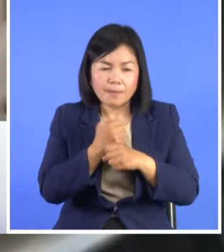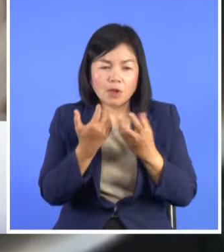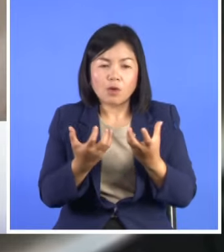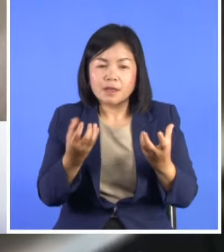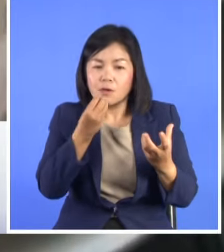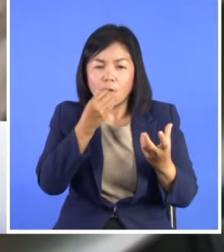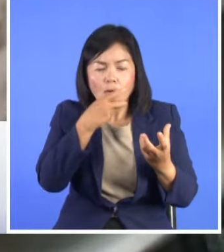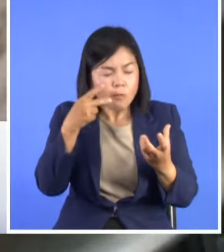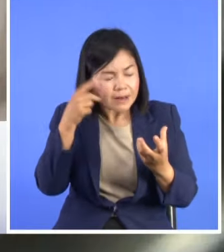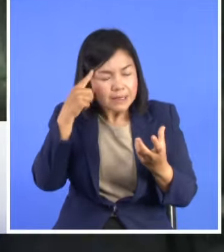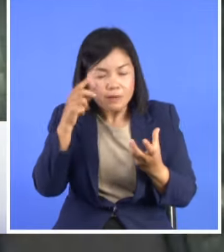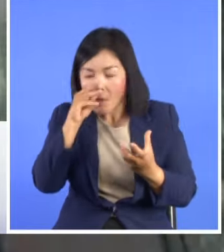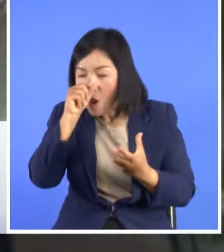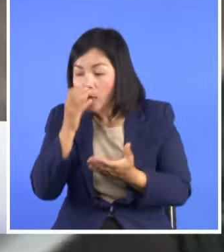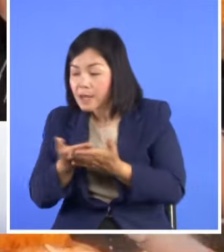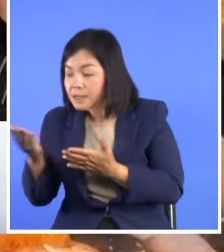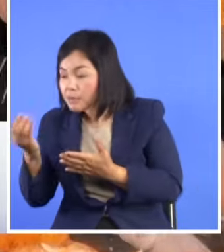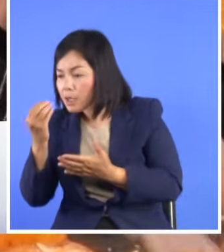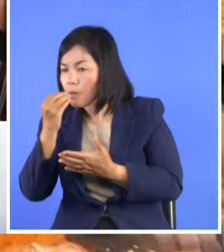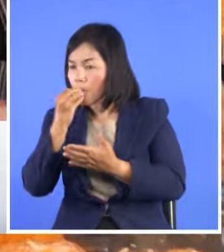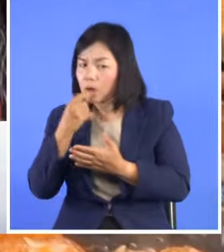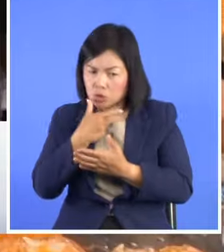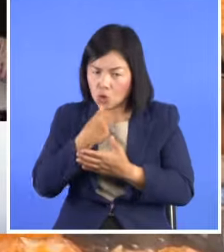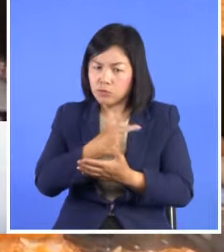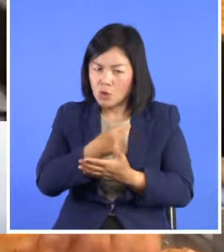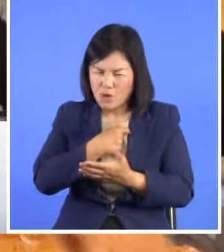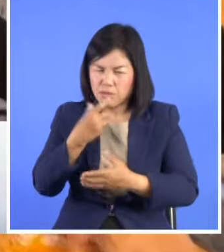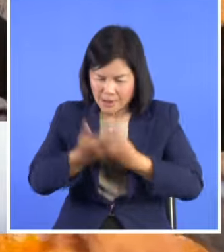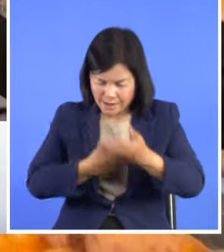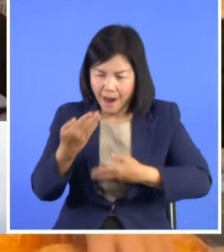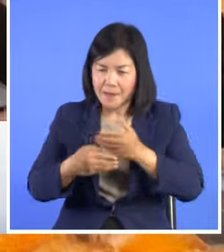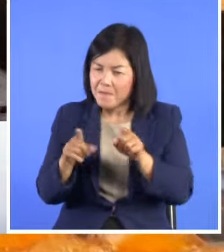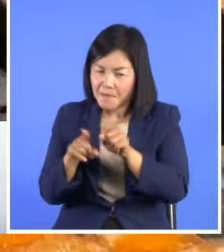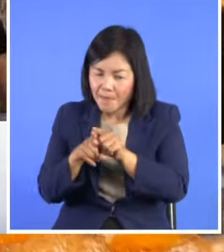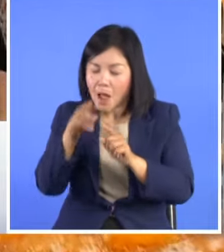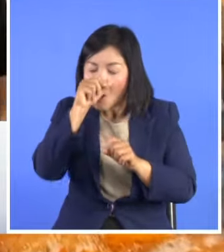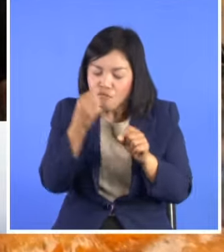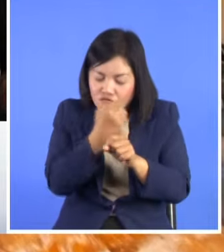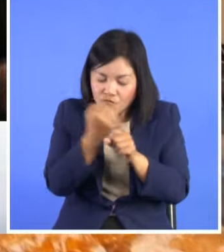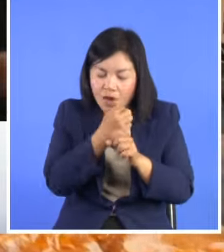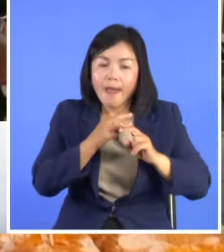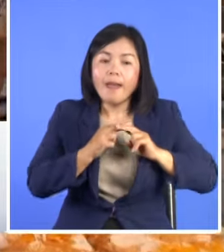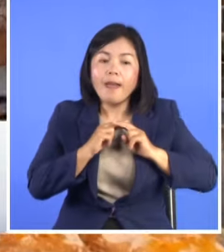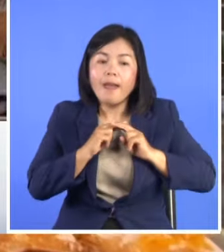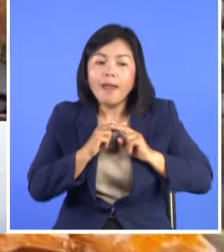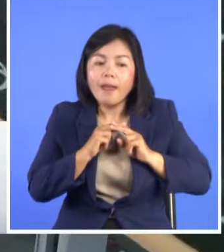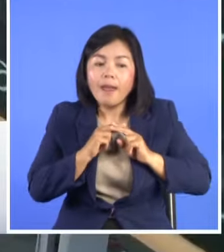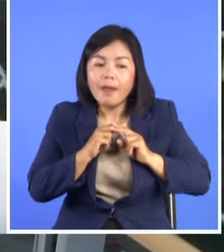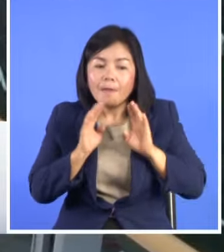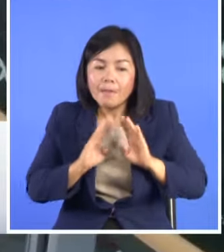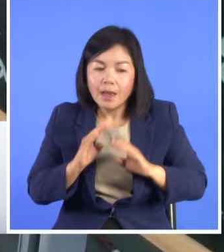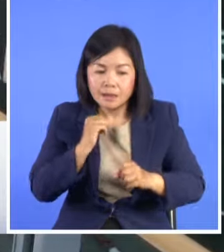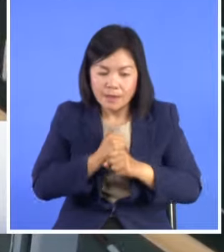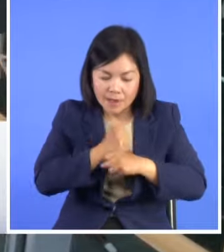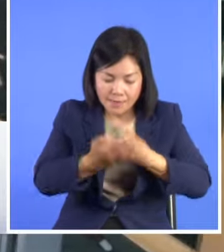เกิดจากความที่ไปลองซื้อมาชิมในวัดแล้วชอบอยากทำขายแบบจริงจังเลยลองผิดลองถูกทำเองค่ะได้สูตรมาทำขายมา